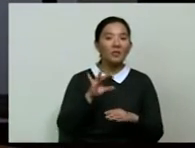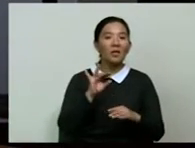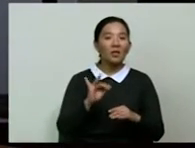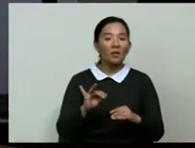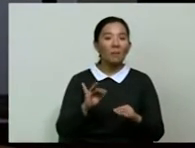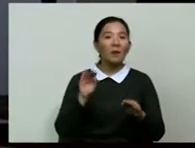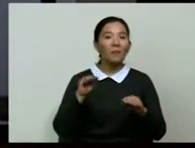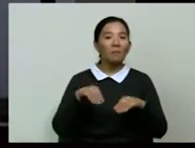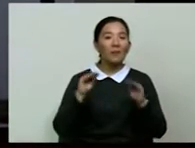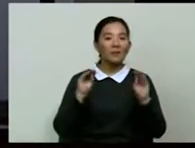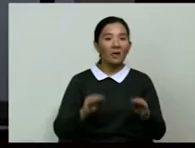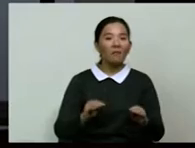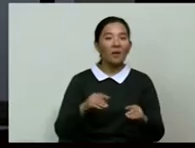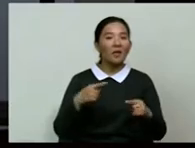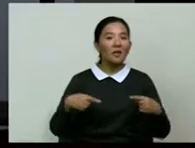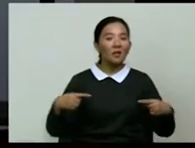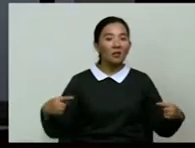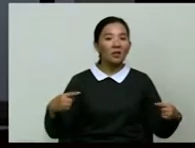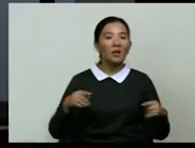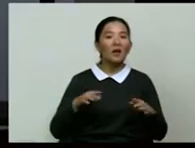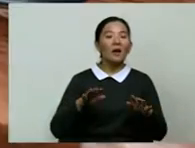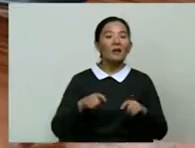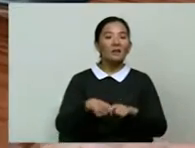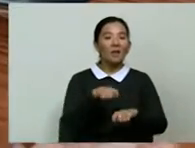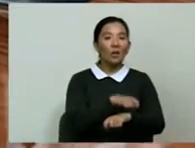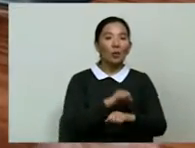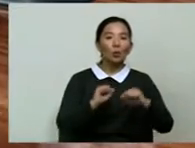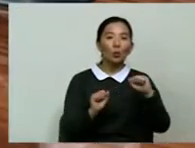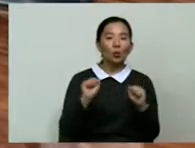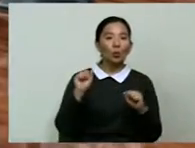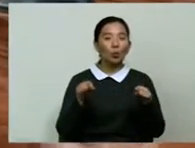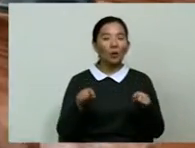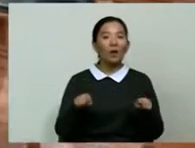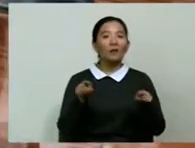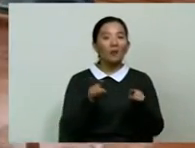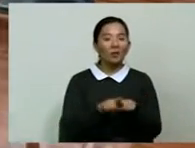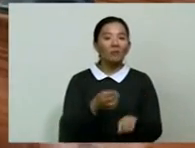на некотором расстоянии друг на друга. Тогда, также